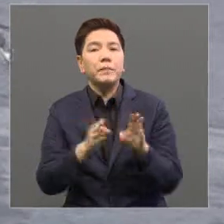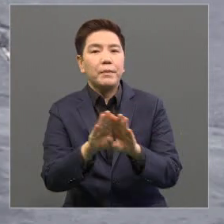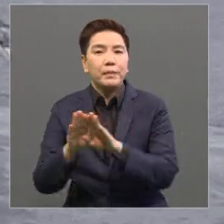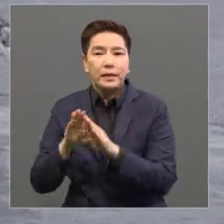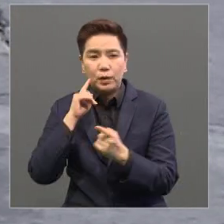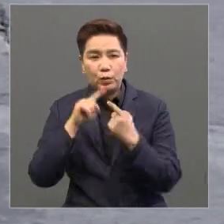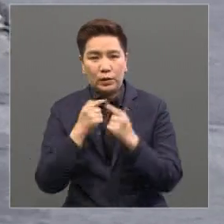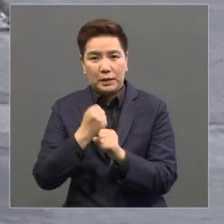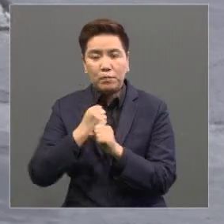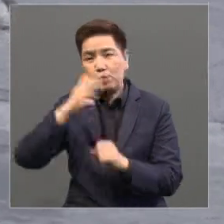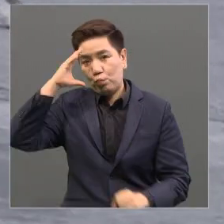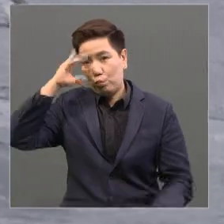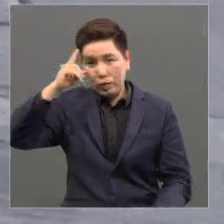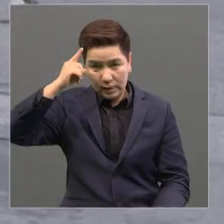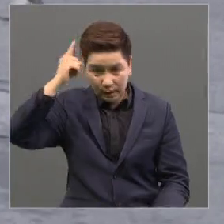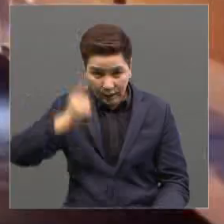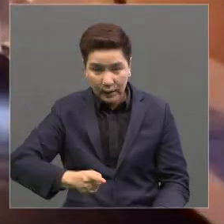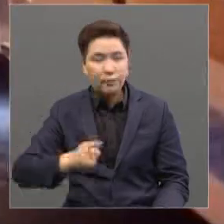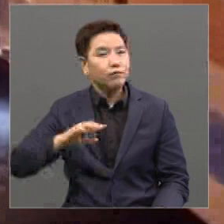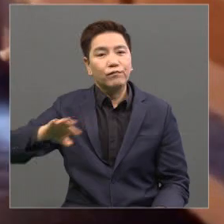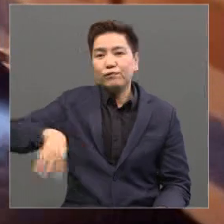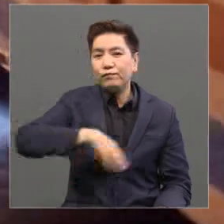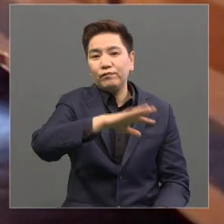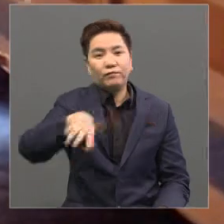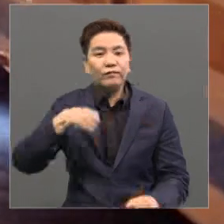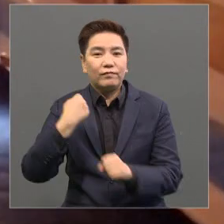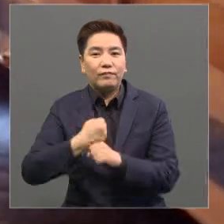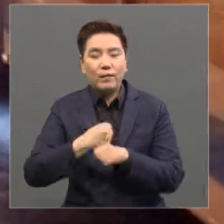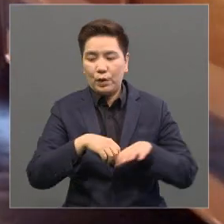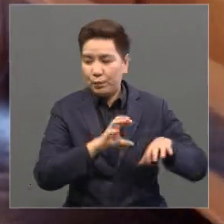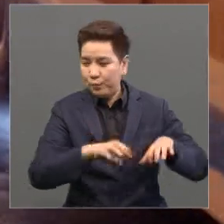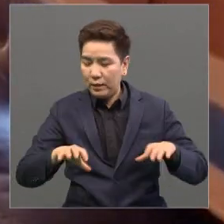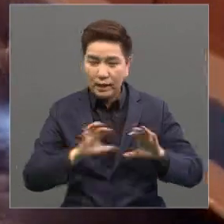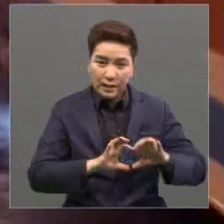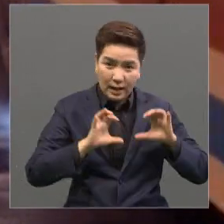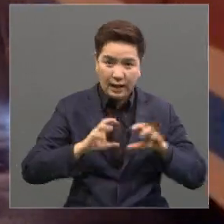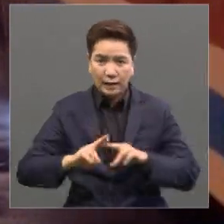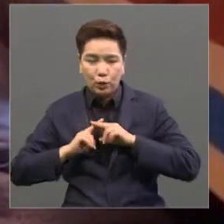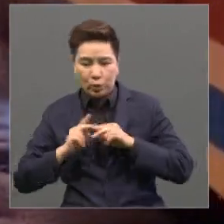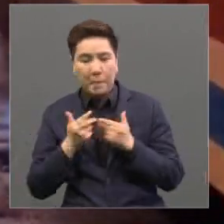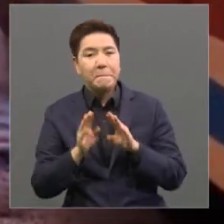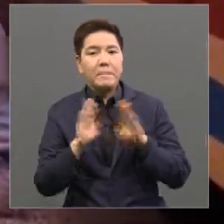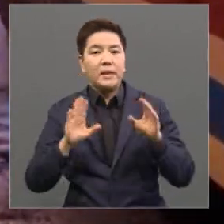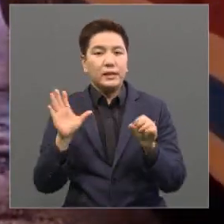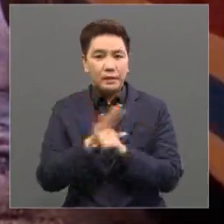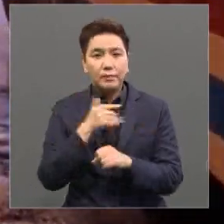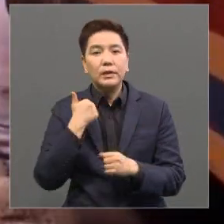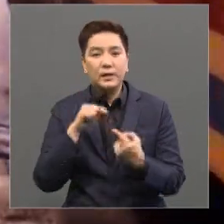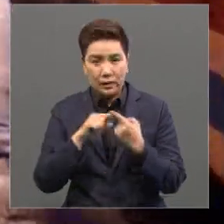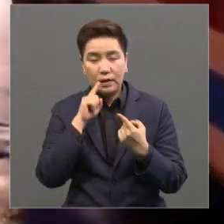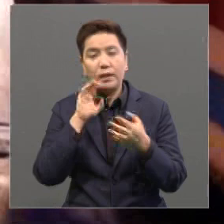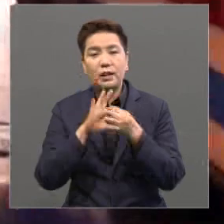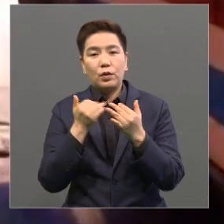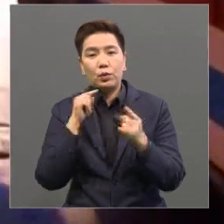บางบริษัทเริ่มทำงานแต่พรุ่งนี้ทุกบริษัททั้งทุกหน่วยงานทั้งร้านเอกชนเปิดเต็มรูปแบบแล้วนะครับ